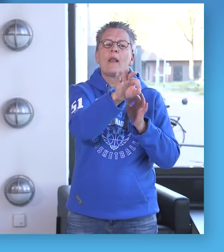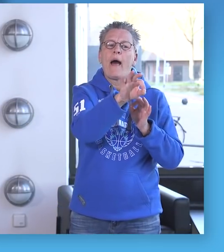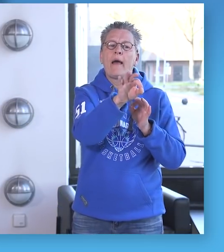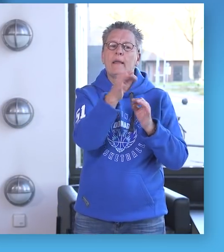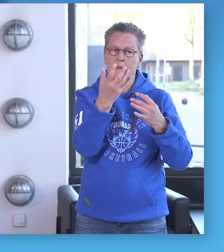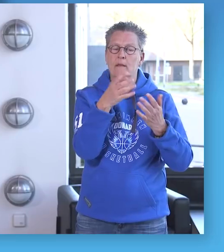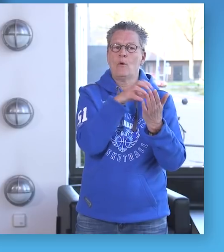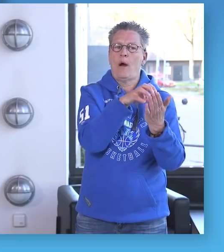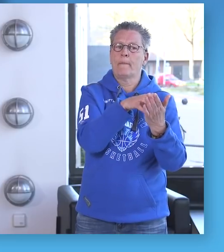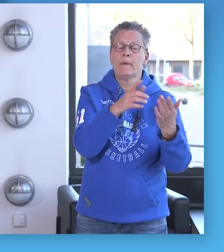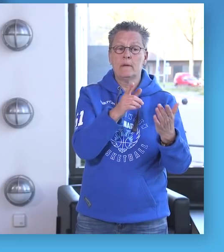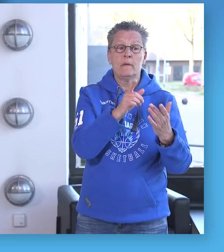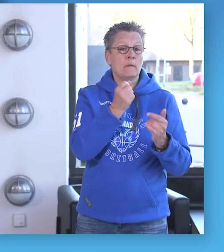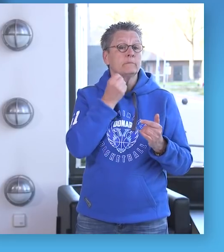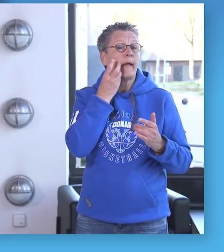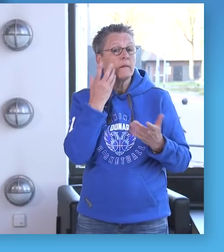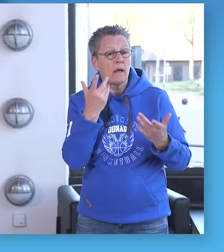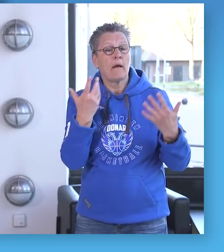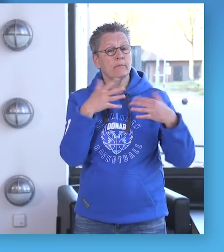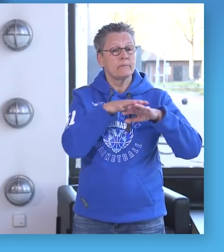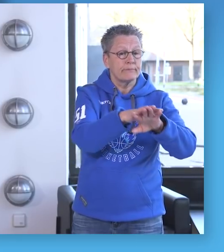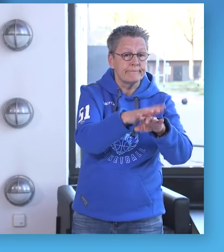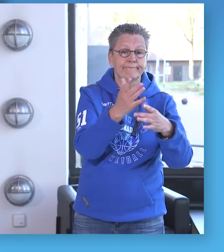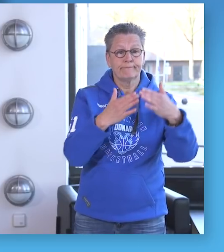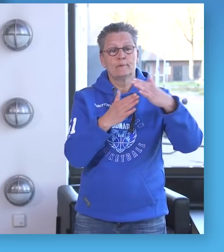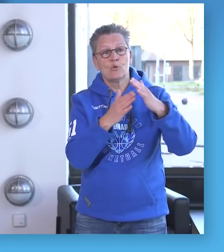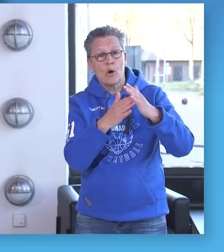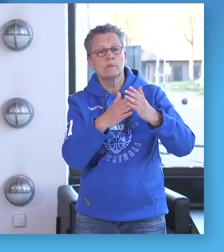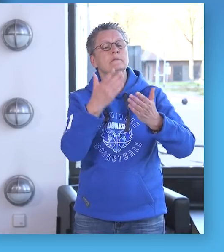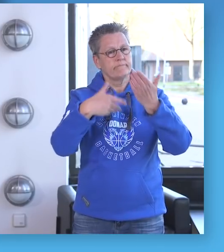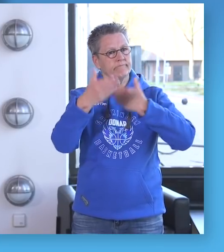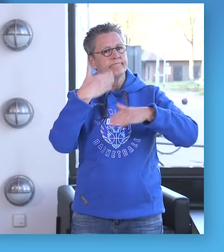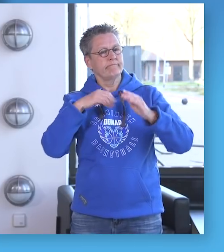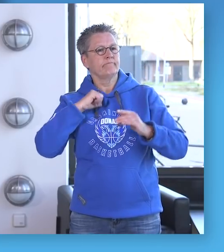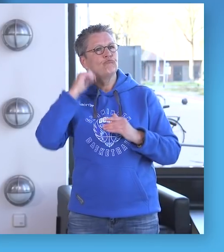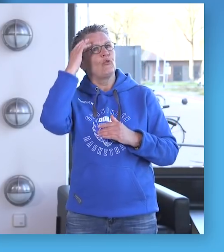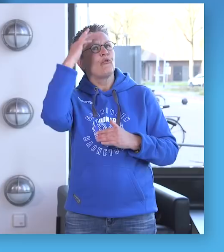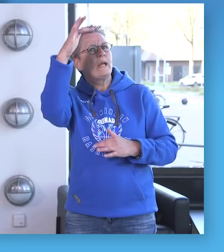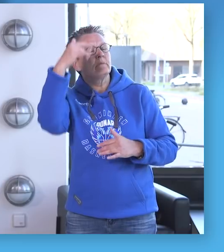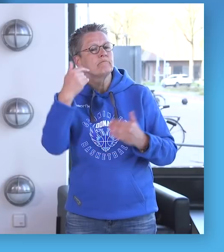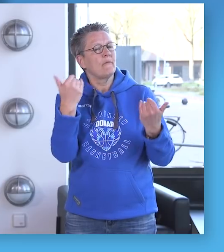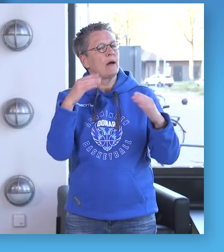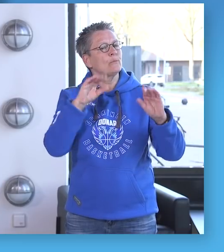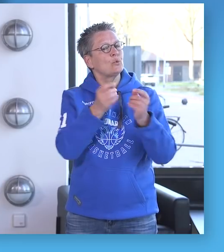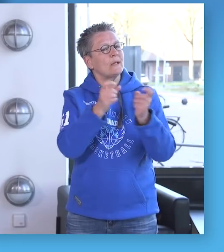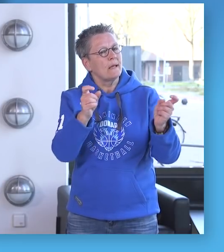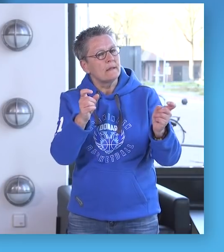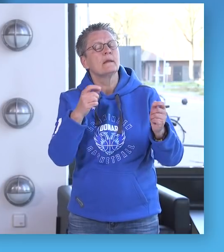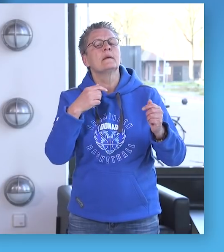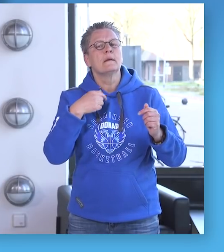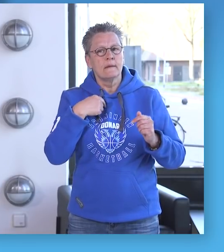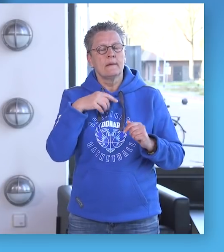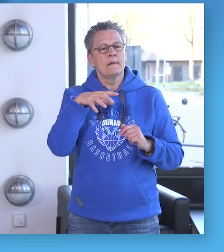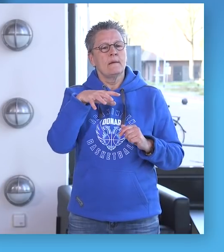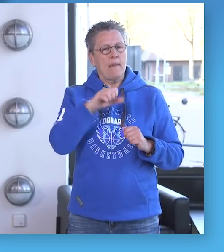dat betekent ook gewoon dat je per dag een stream hebt en een coach hebt die vertelt over zijn filosofie en waarom die dingen doet. Dus ik merk ook wel weer dat ik